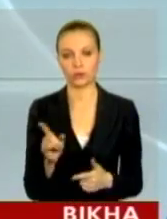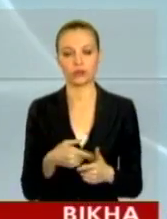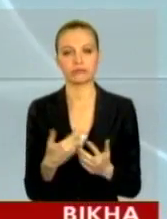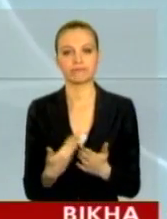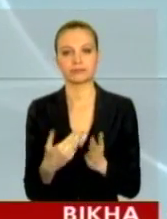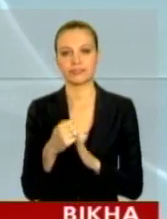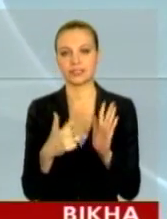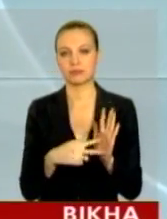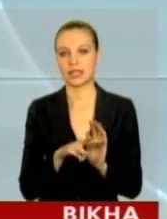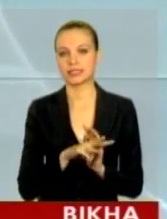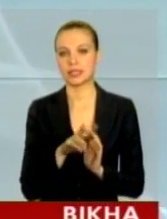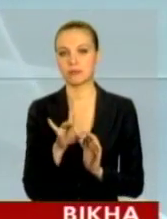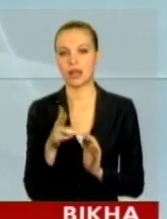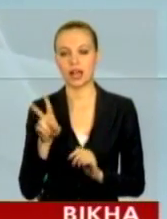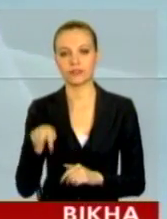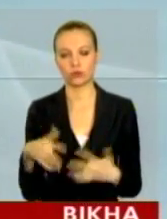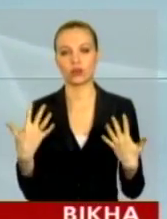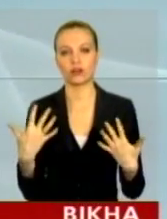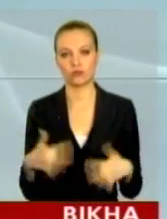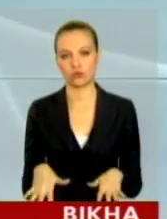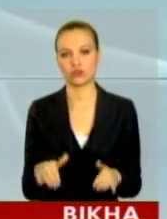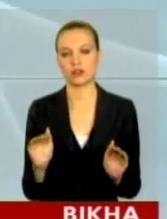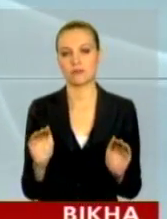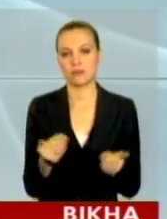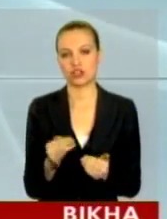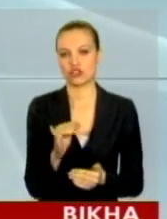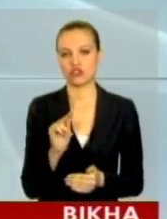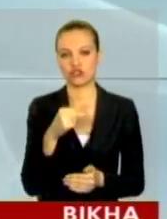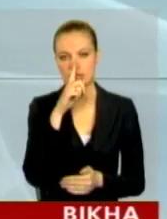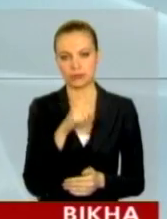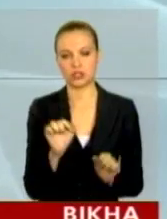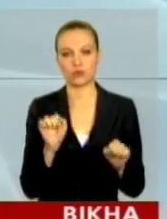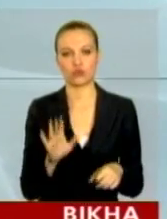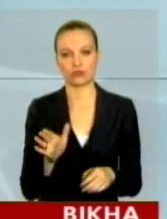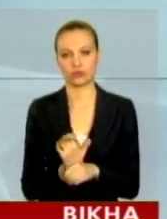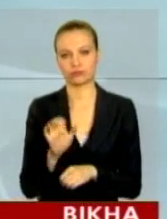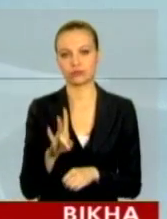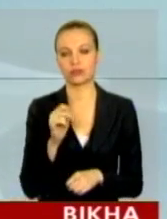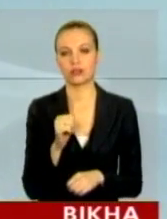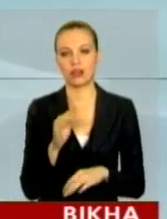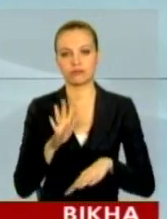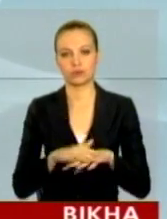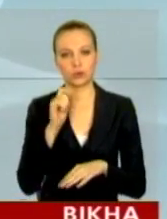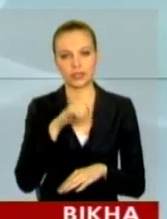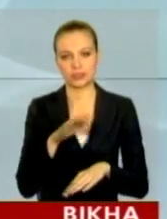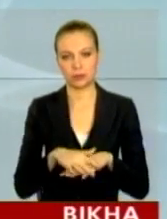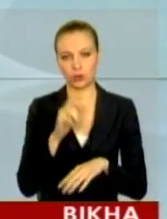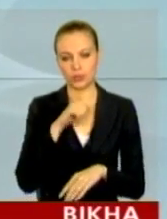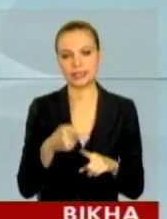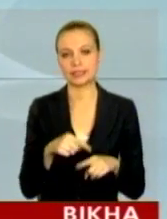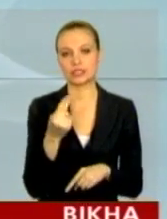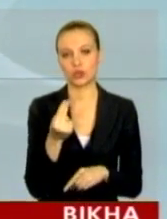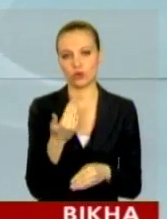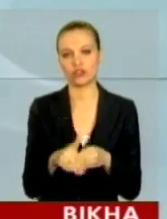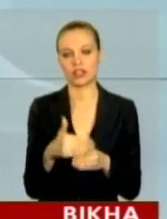Чи не 18 мільярдів доларів уже менше, ніж за місяць можуть надійти на рахунок Національного банку України? Ці